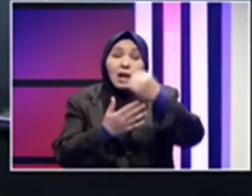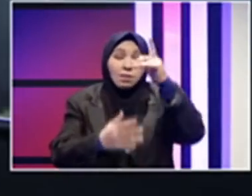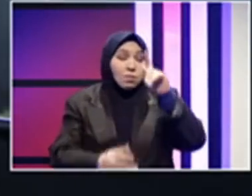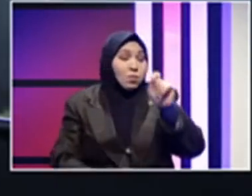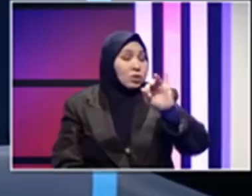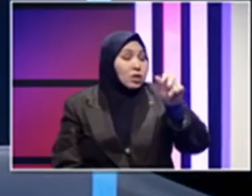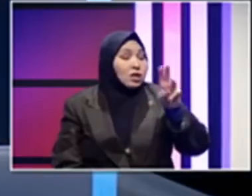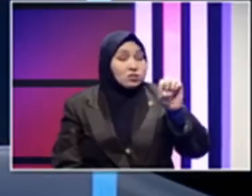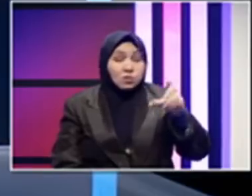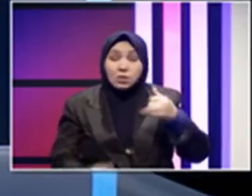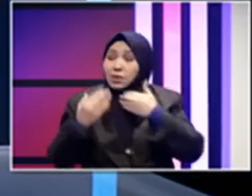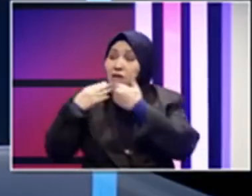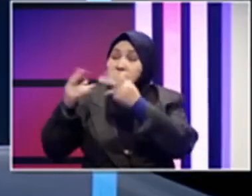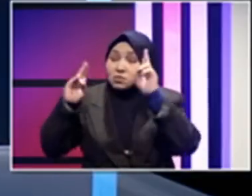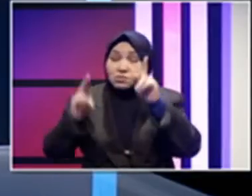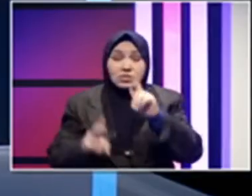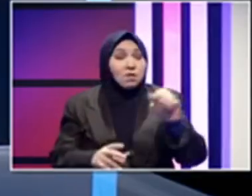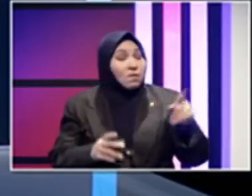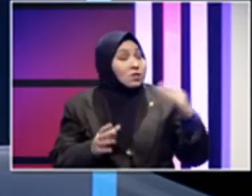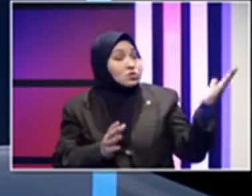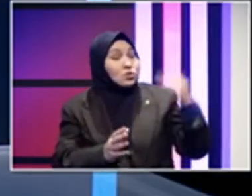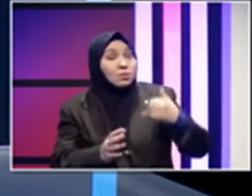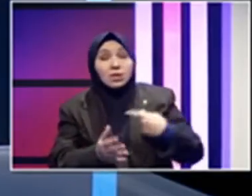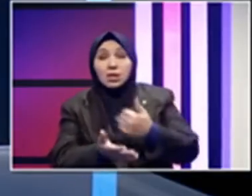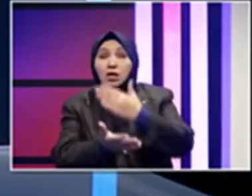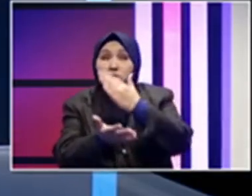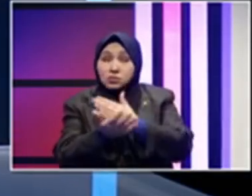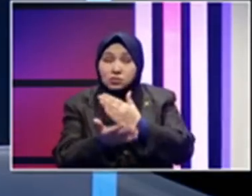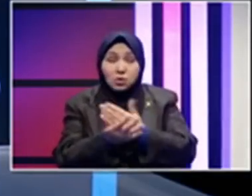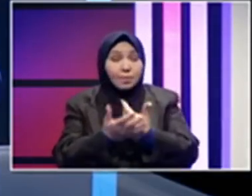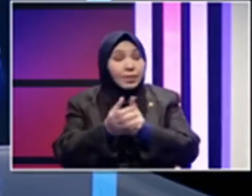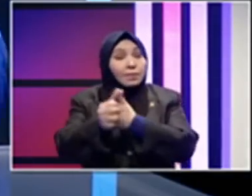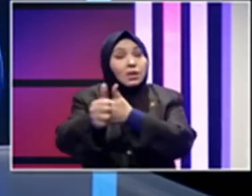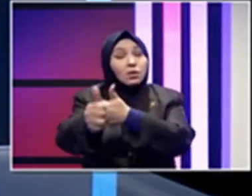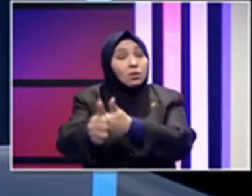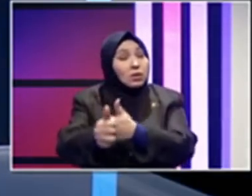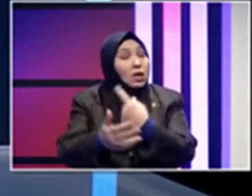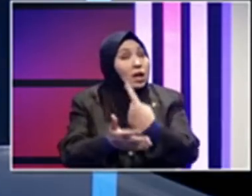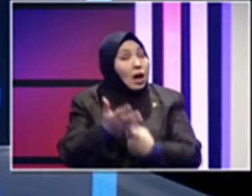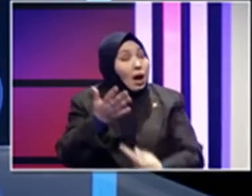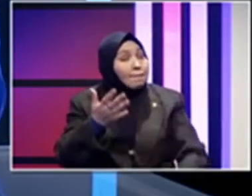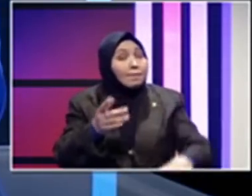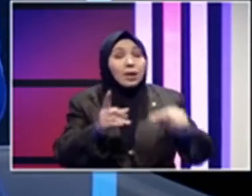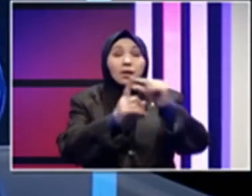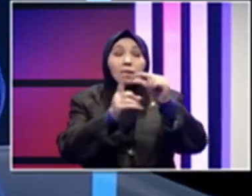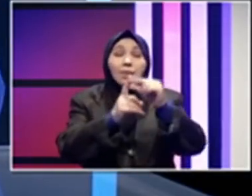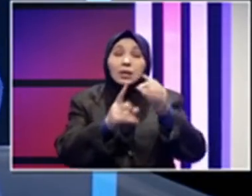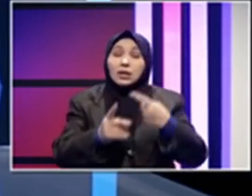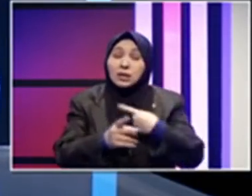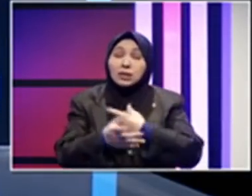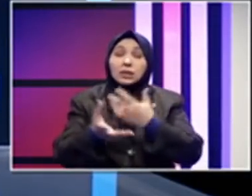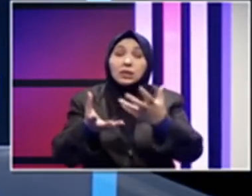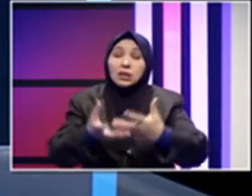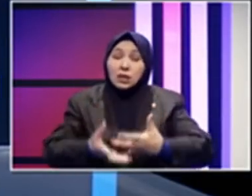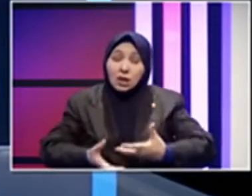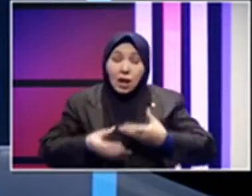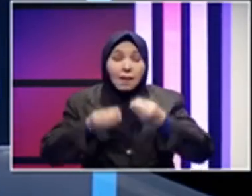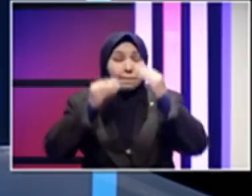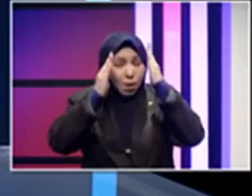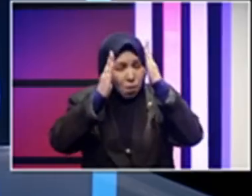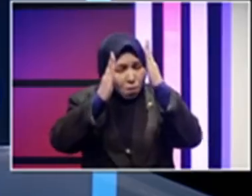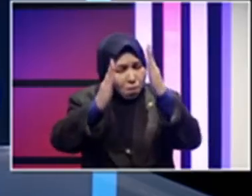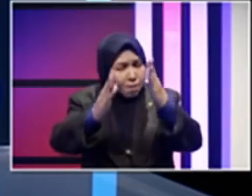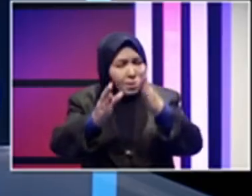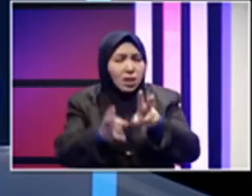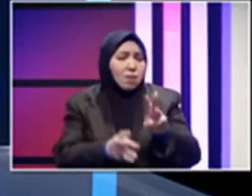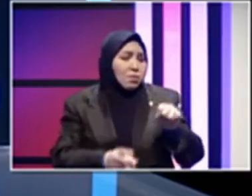kasih Al-Fatihah Safas. Jom kita nak singgah jap, kita nak ikuti apakah kalimah yang kita nak beri penekanan dalam